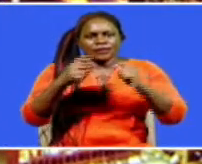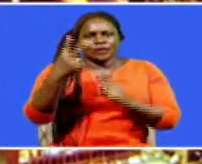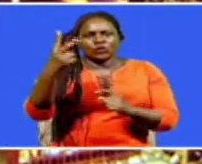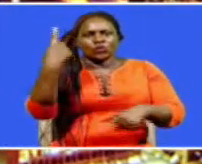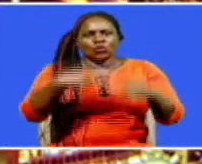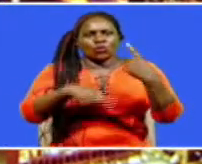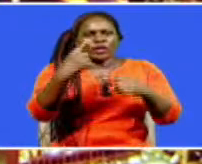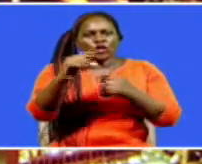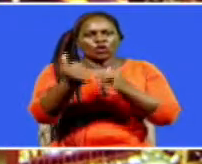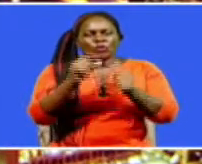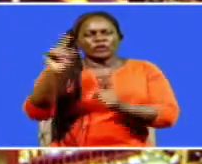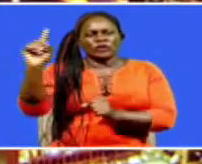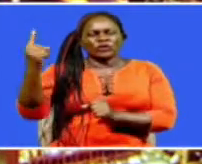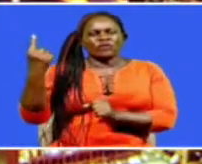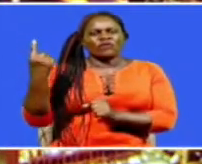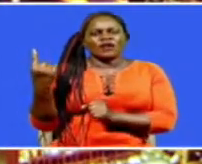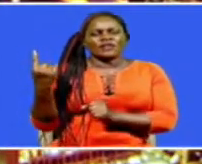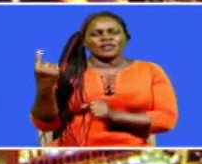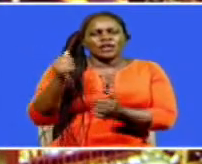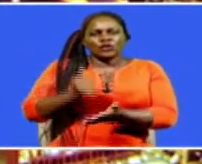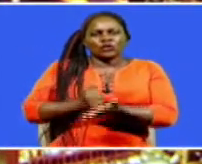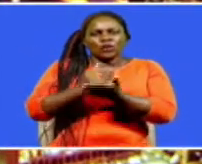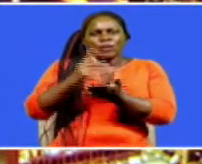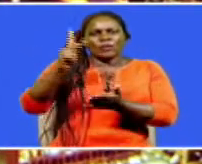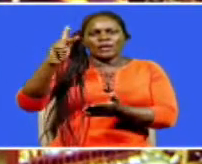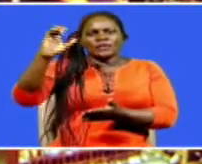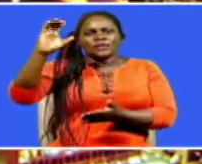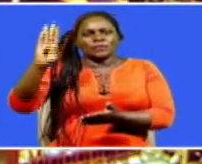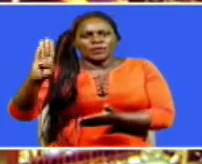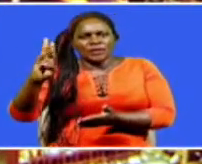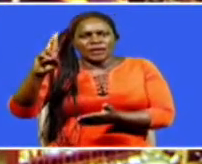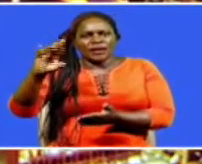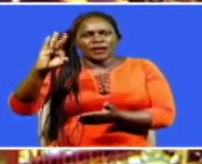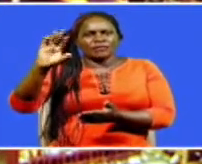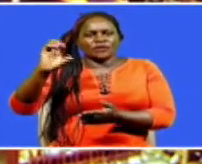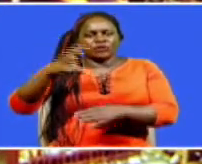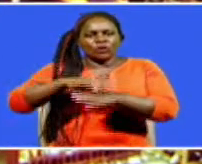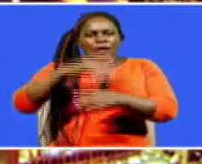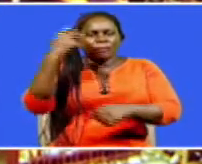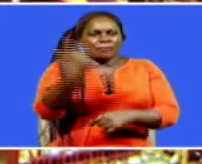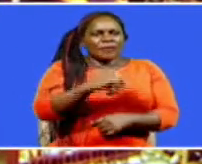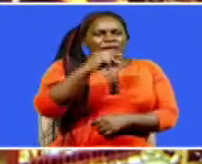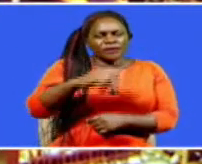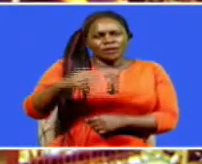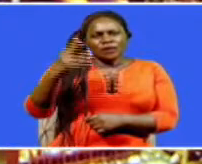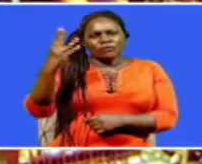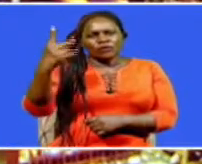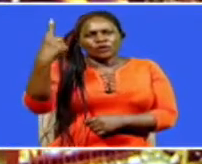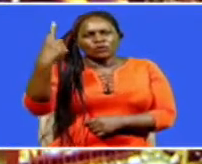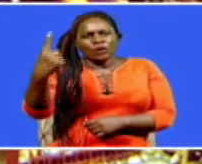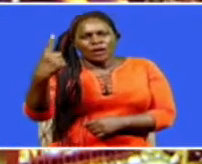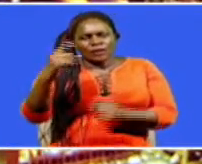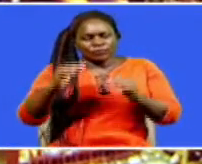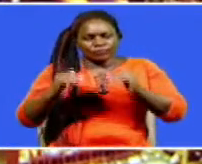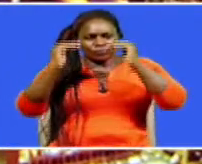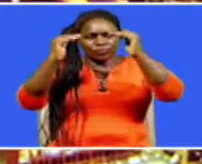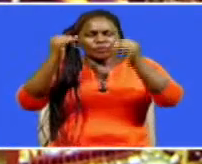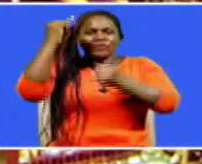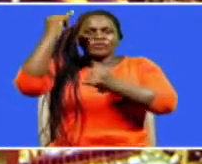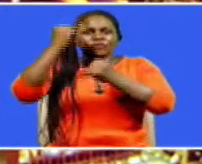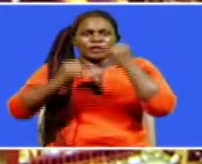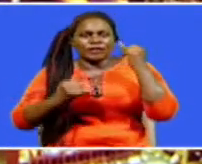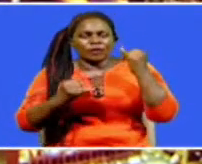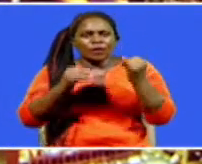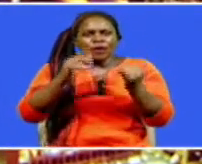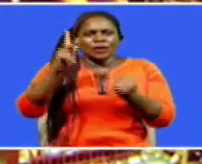katika mechi yake ya kwanza kuwasaidia KCB RFC kuwanyuka Menengai Oilers alama 41 na kufuza katika finali.